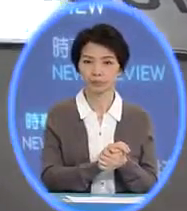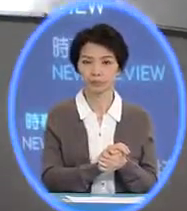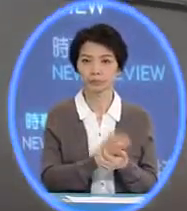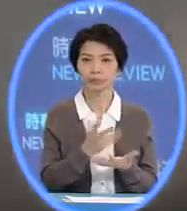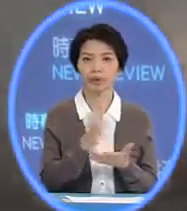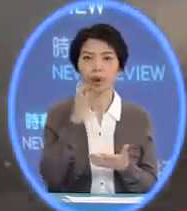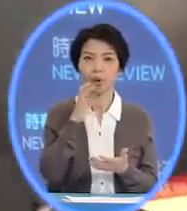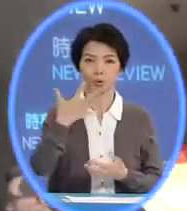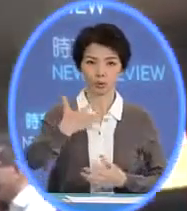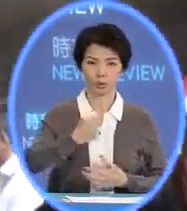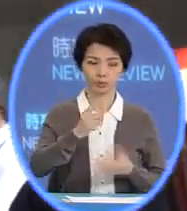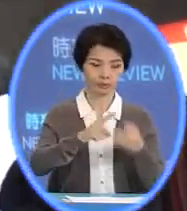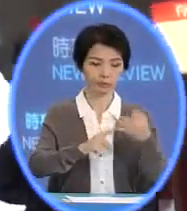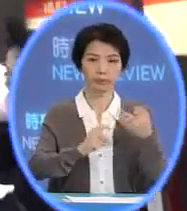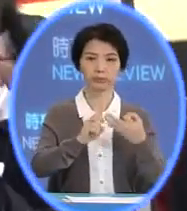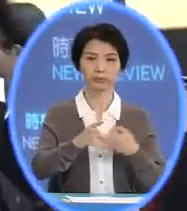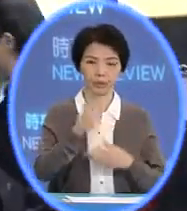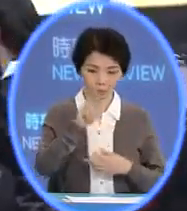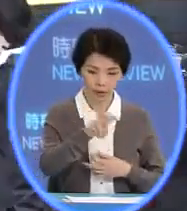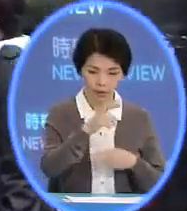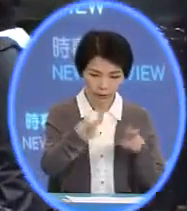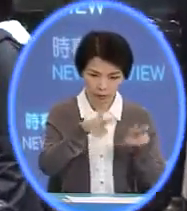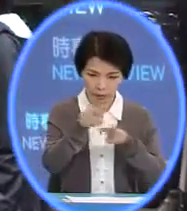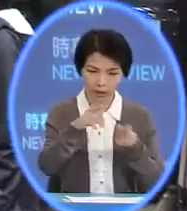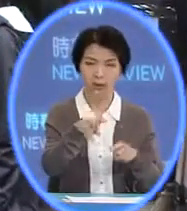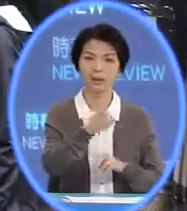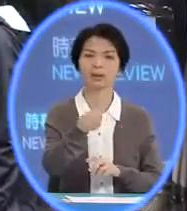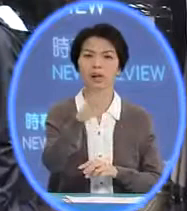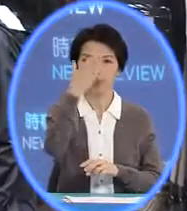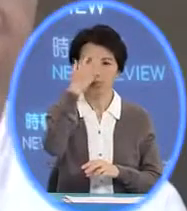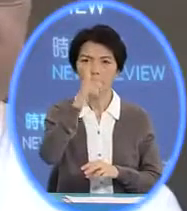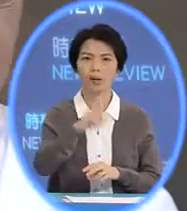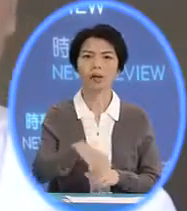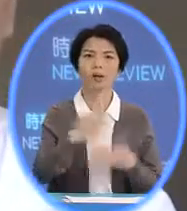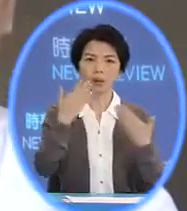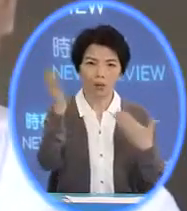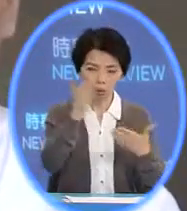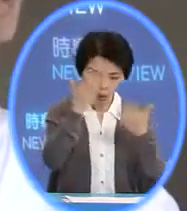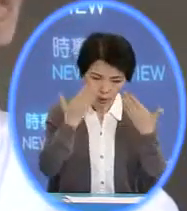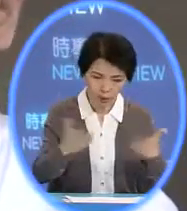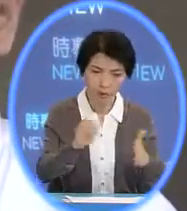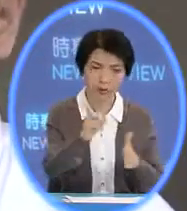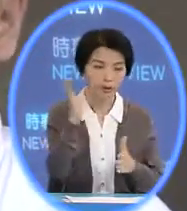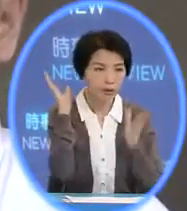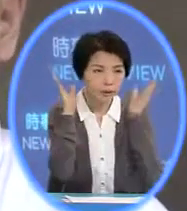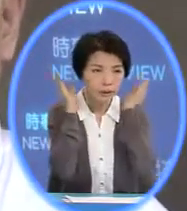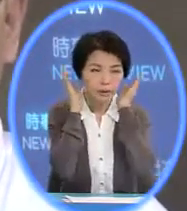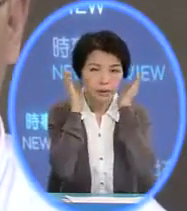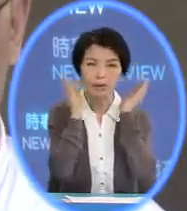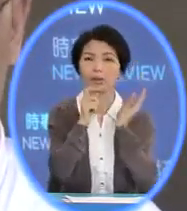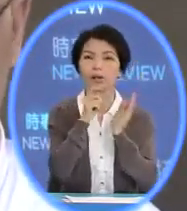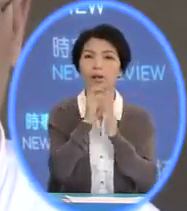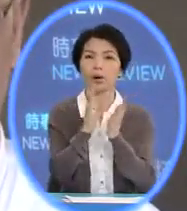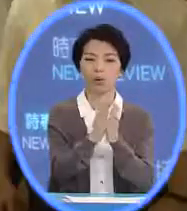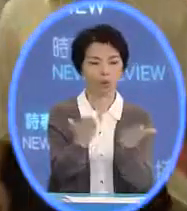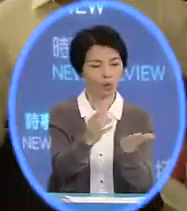澳門行政長官崔世安就到多個低洼地區視察，了解災後市面情況，以及聽取相關部門匯報善